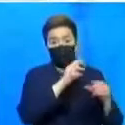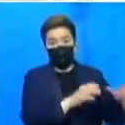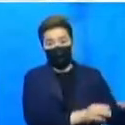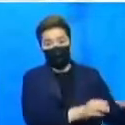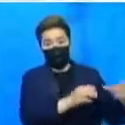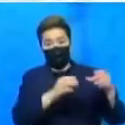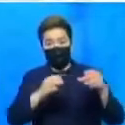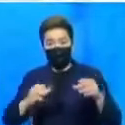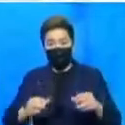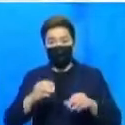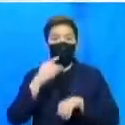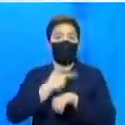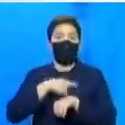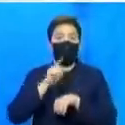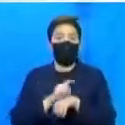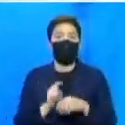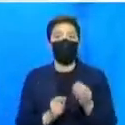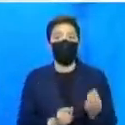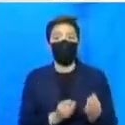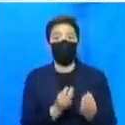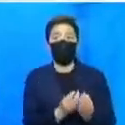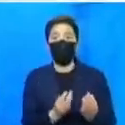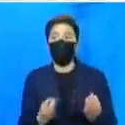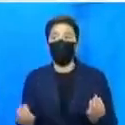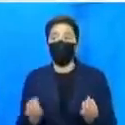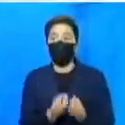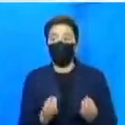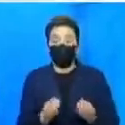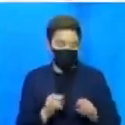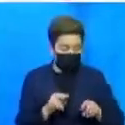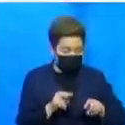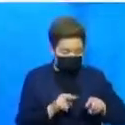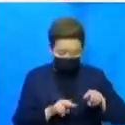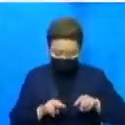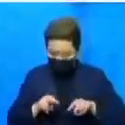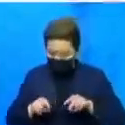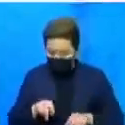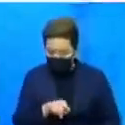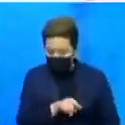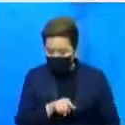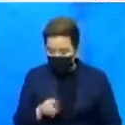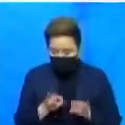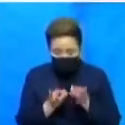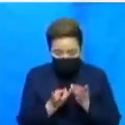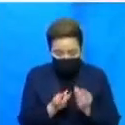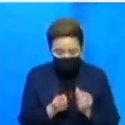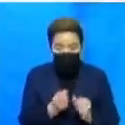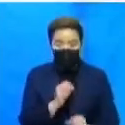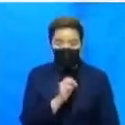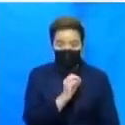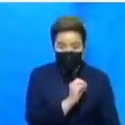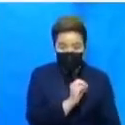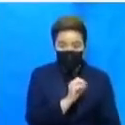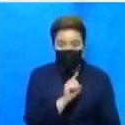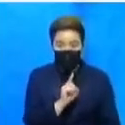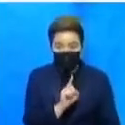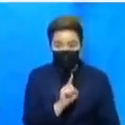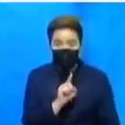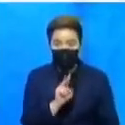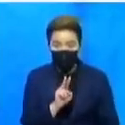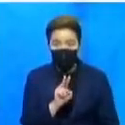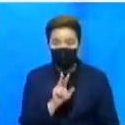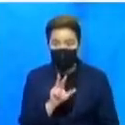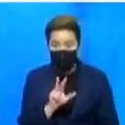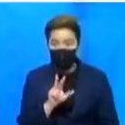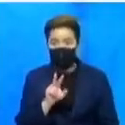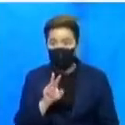อบซึ่งในการตรวจสอบประธานจะต้องตรวจดูว่ามีหมายเลข0 1 2 3